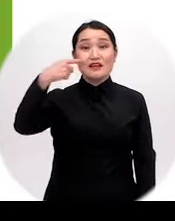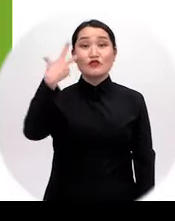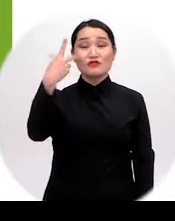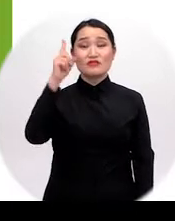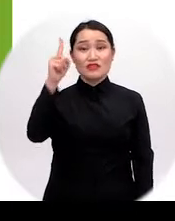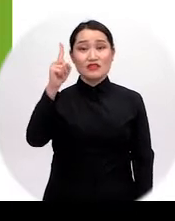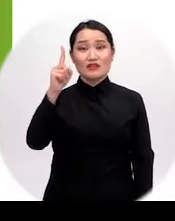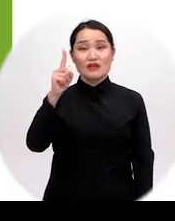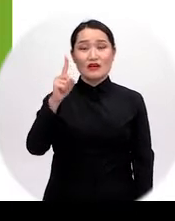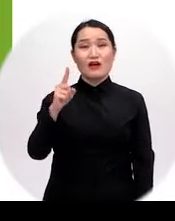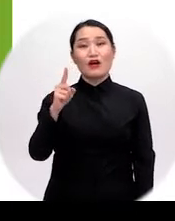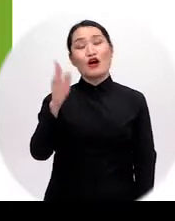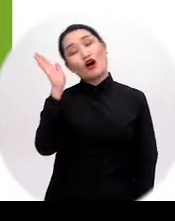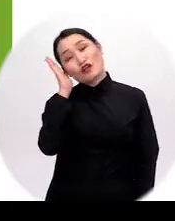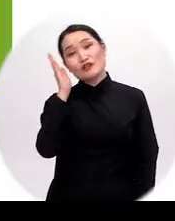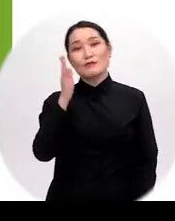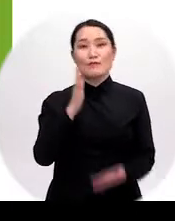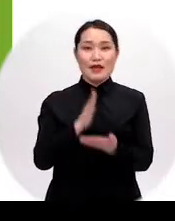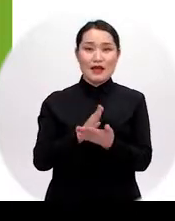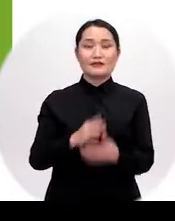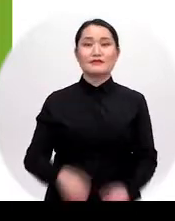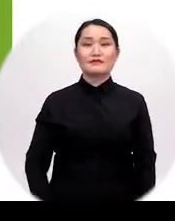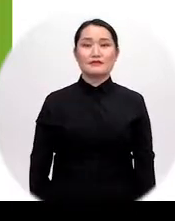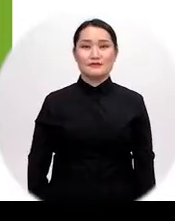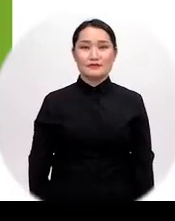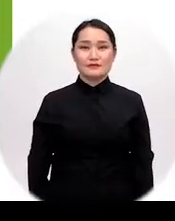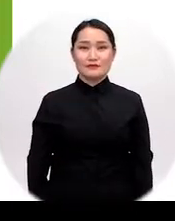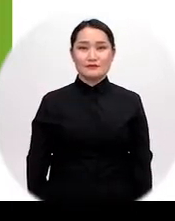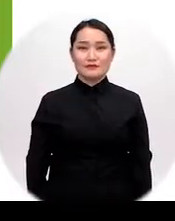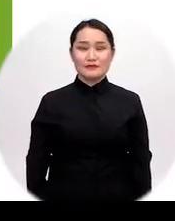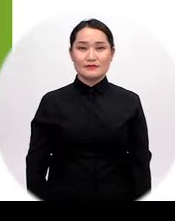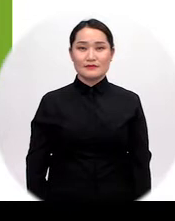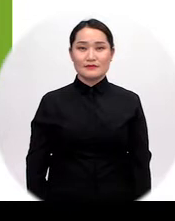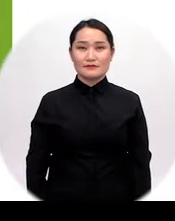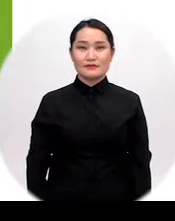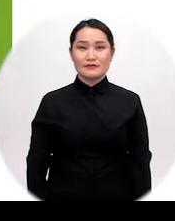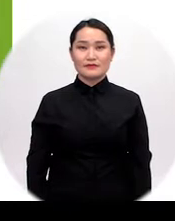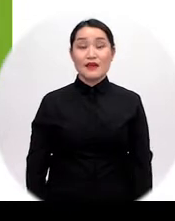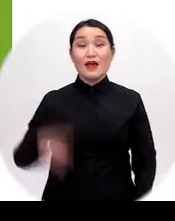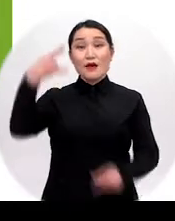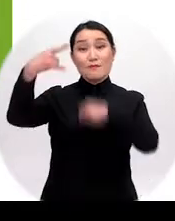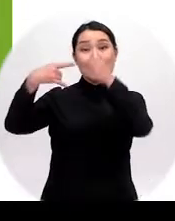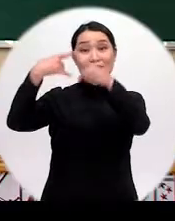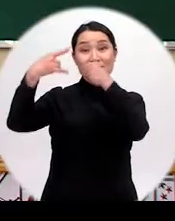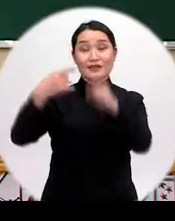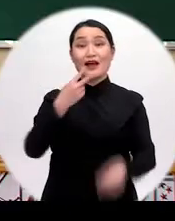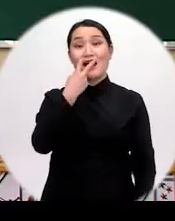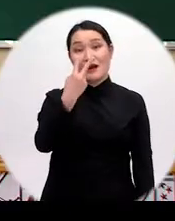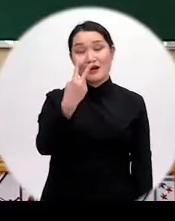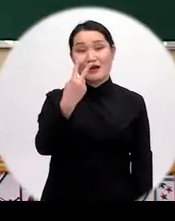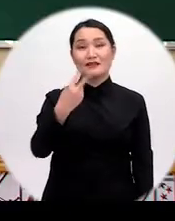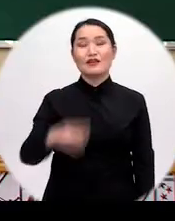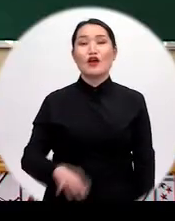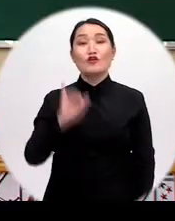31 гэсэн хоног байх нь байна, тийм ээ? Энэ бол сар байх нь байна. За, дараах бичлэгийг үзээд чамд